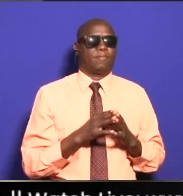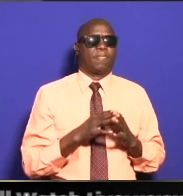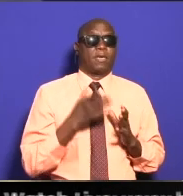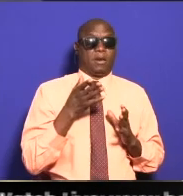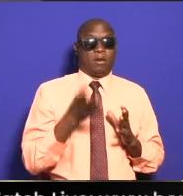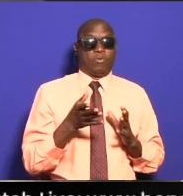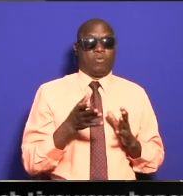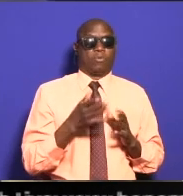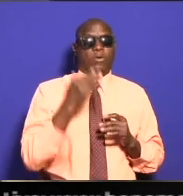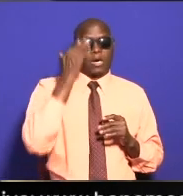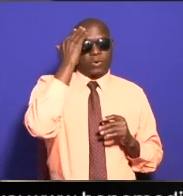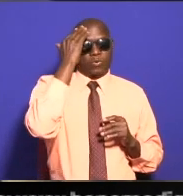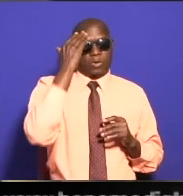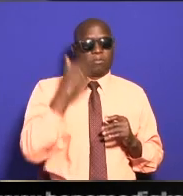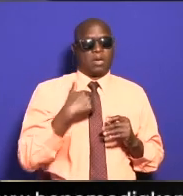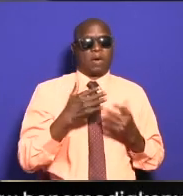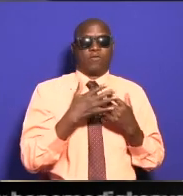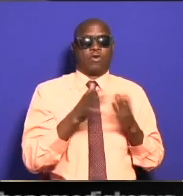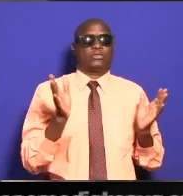sasa najua